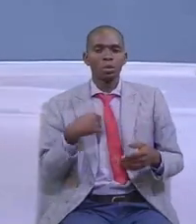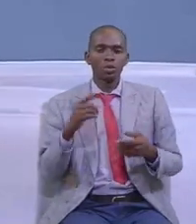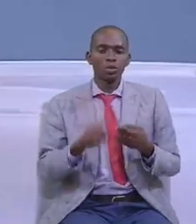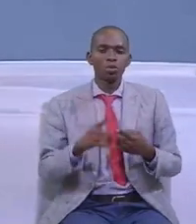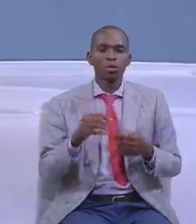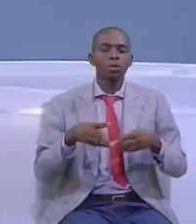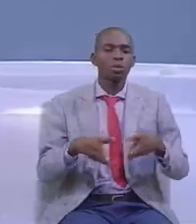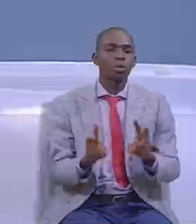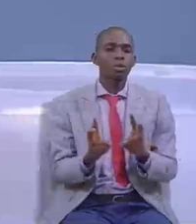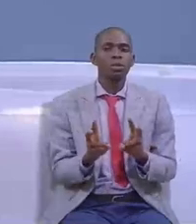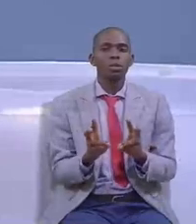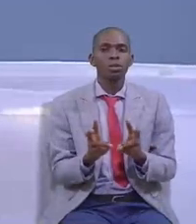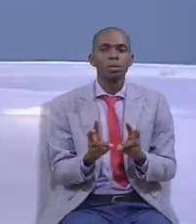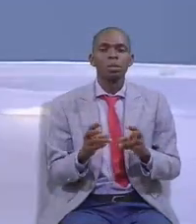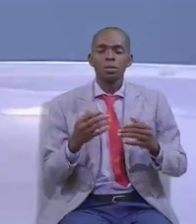Soyons unis.